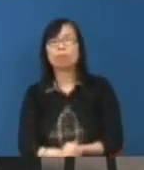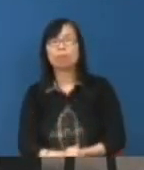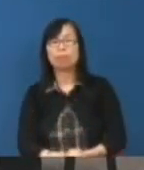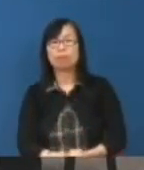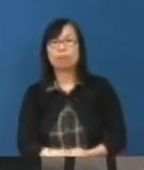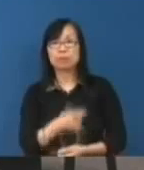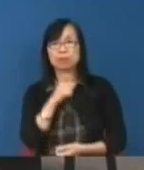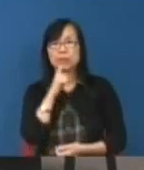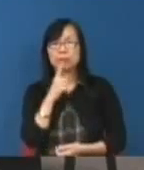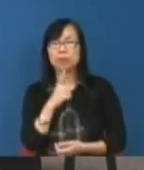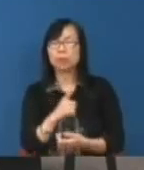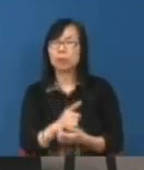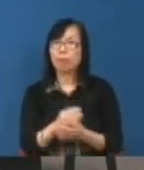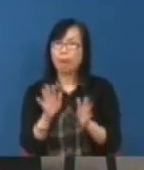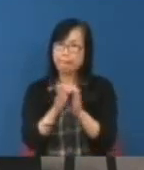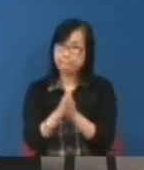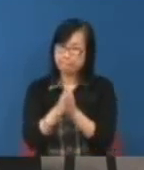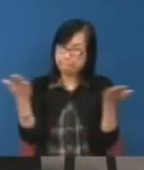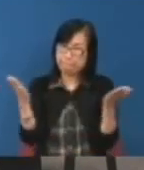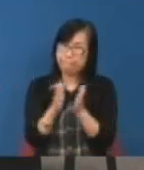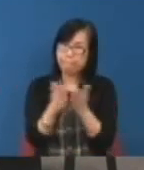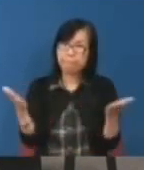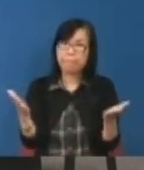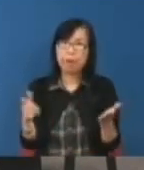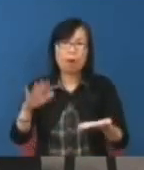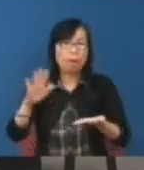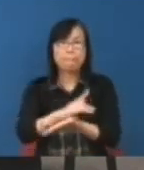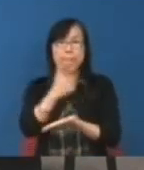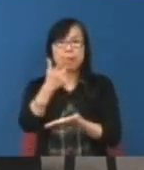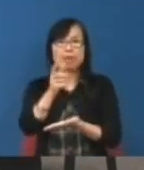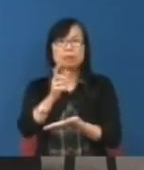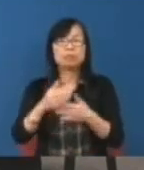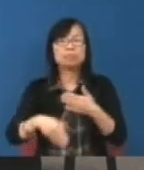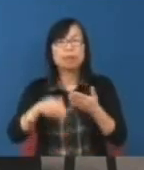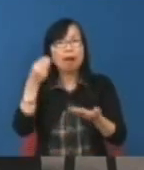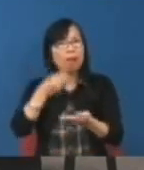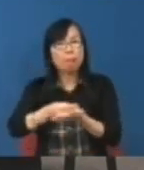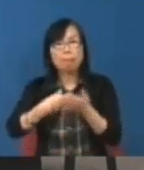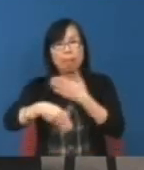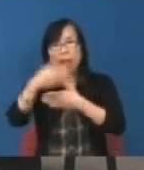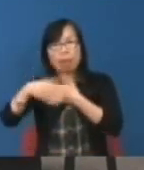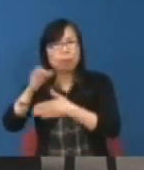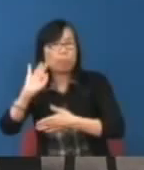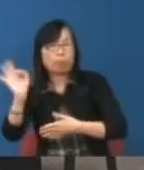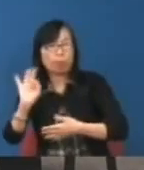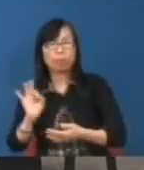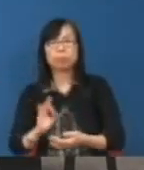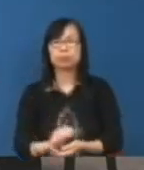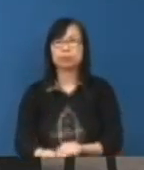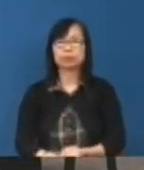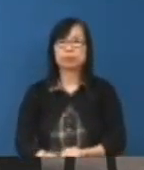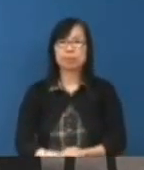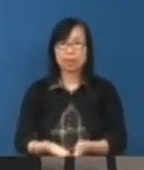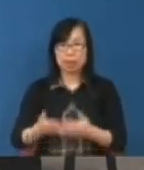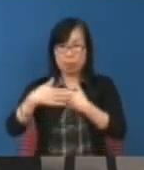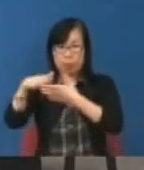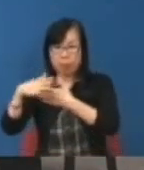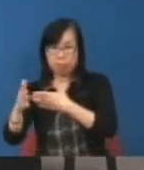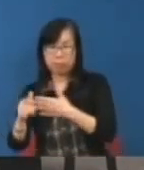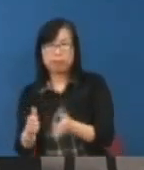一個而家報紙今日都有買，就八年都未上到樓。嗱，咁就出口術啦。咁而家實際上面輪緊公屋嘅人